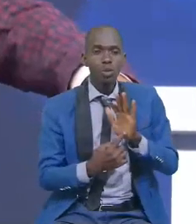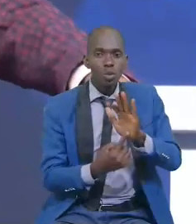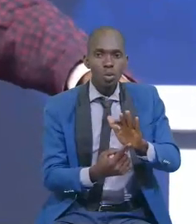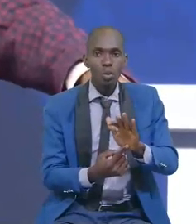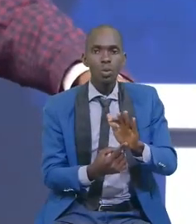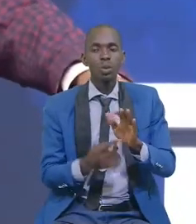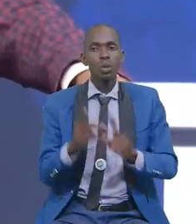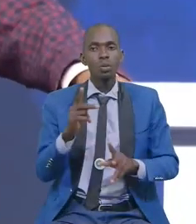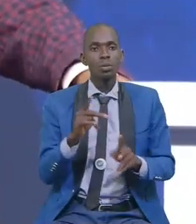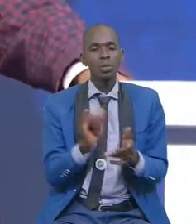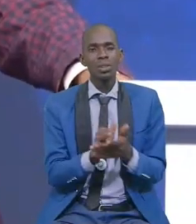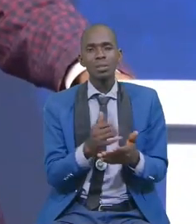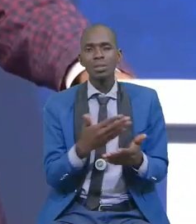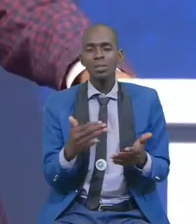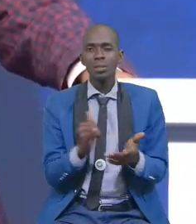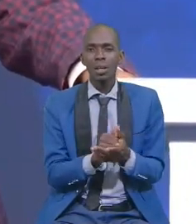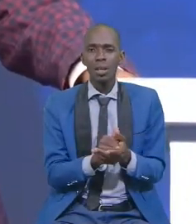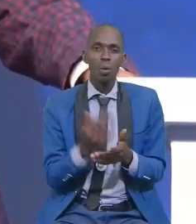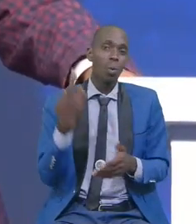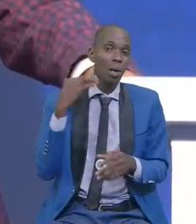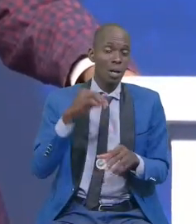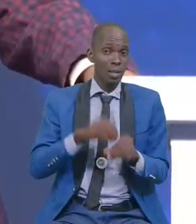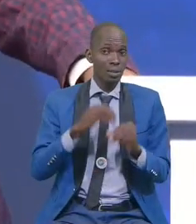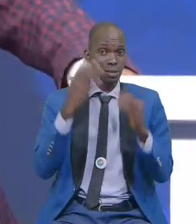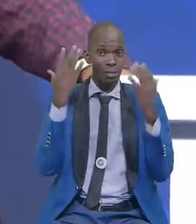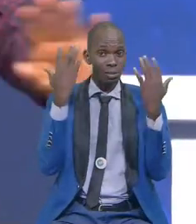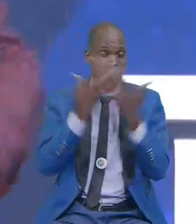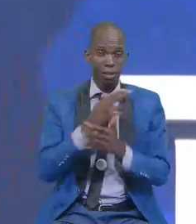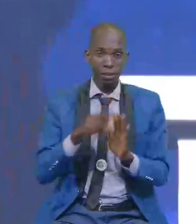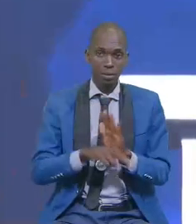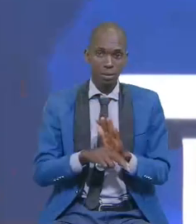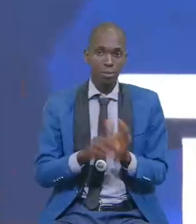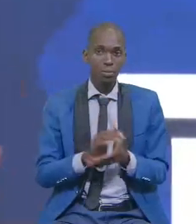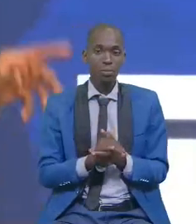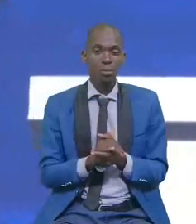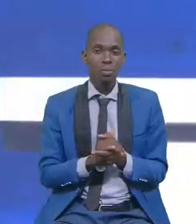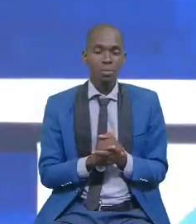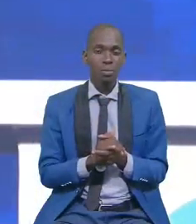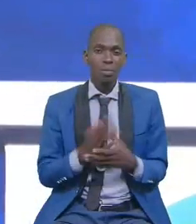Et ce que je vais vous lire maintenant symbolise tous ceux-là qui vivent dans les ténèbres.